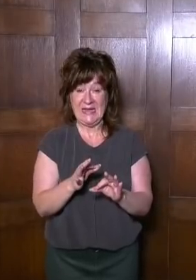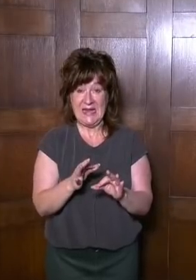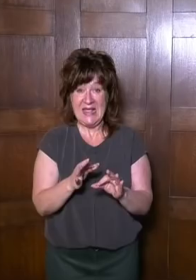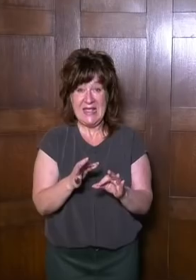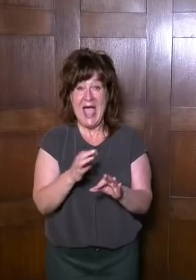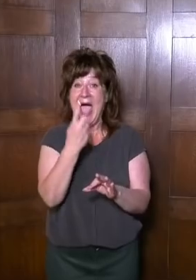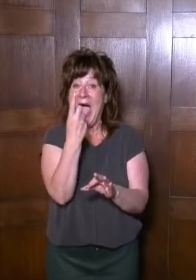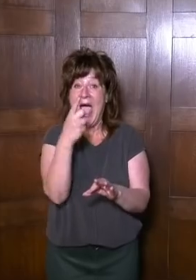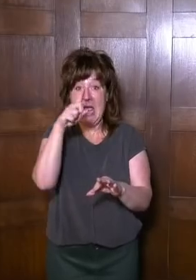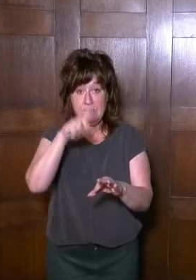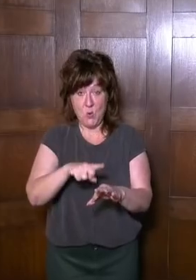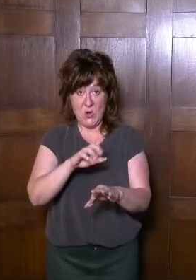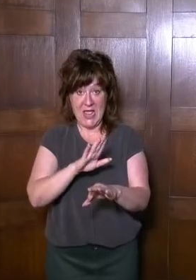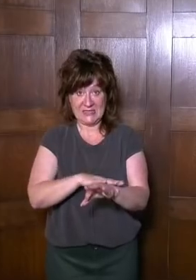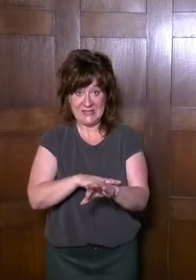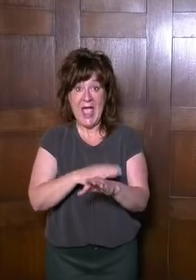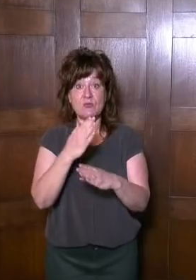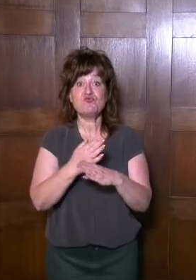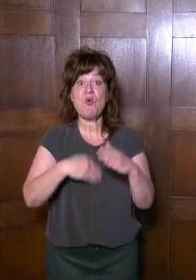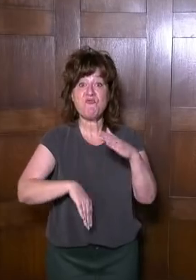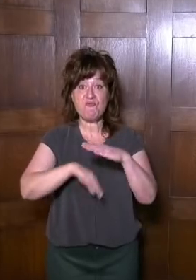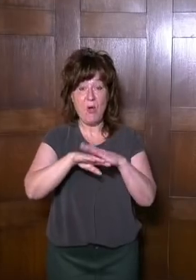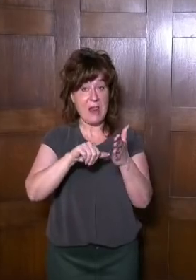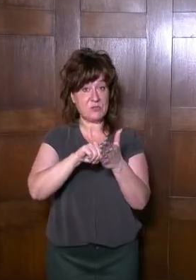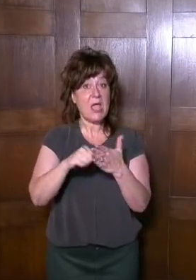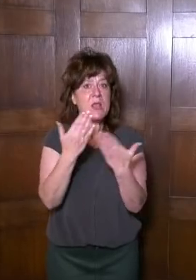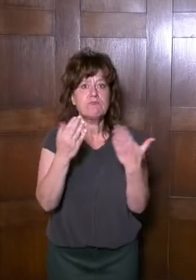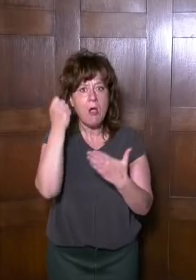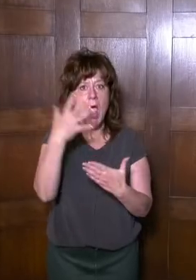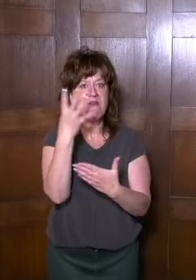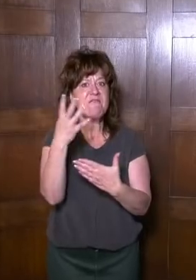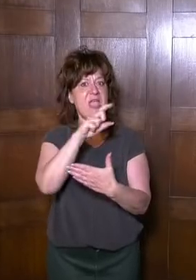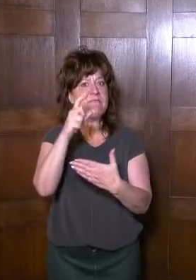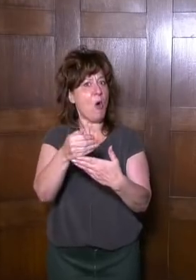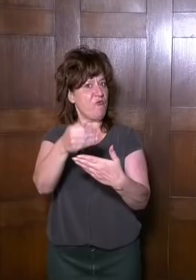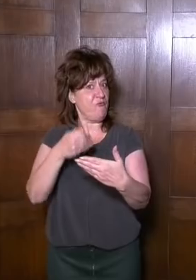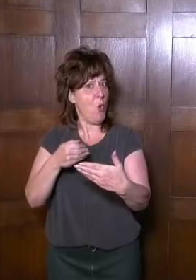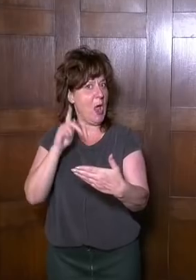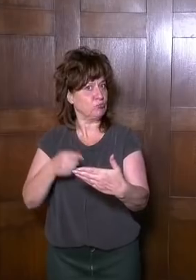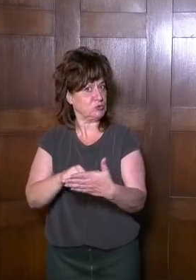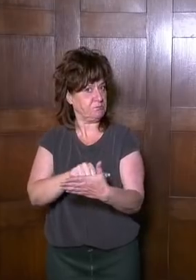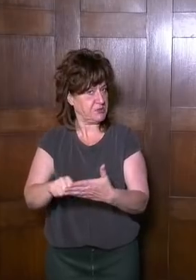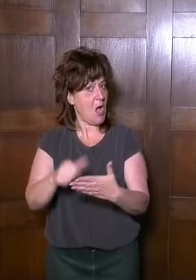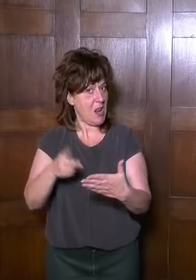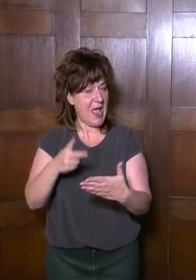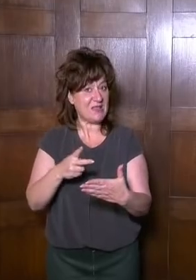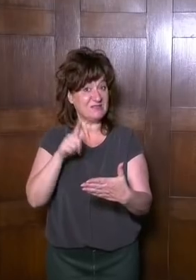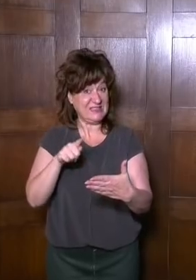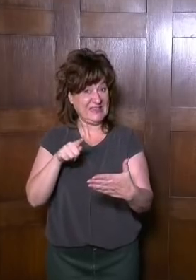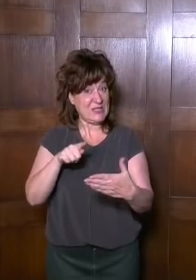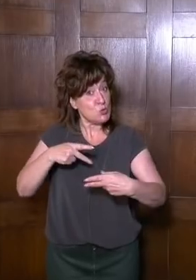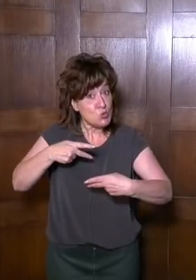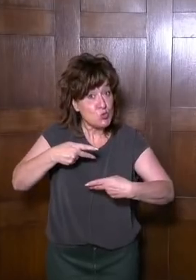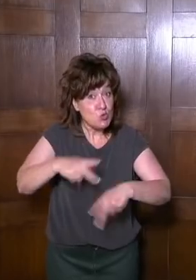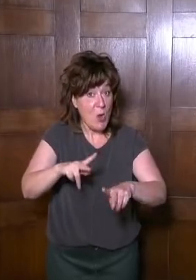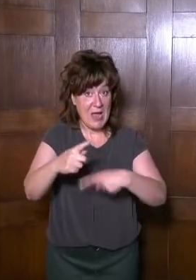ja erstmal unsere ganzen Reisen, die schon voll bezahlt waren, das ist immer so 4 Wochen vorneweg, müssen Sie eine Reise, wenn Sie eine Reise tätigen, bezahlen, die mussten wir ja erstmal rückabwickeln. Man tut